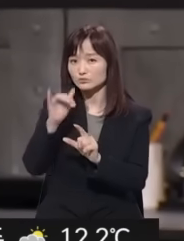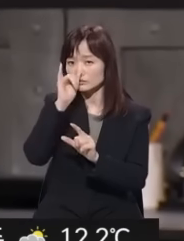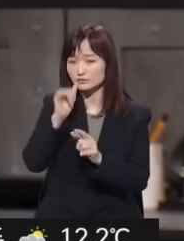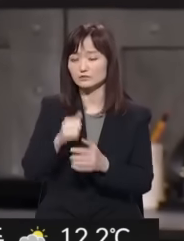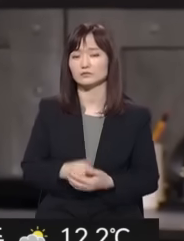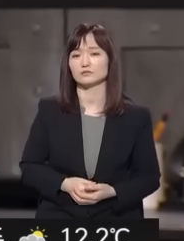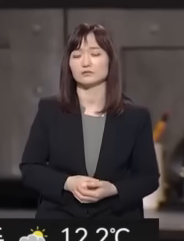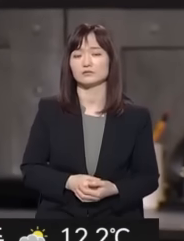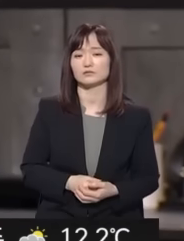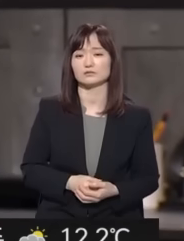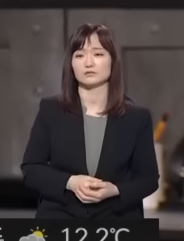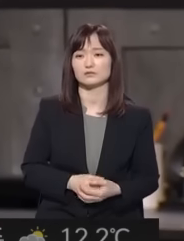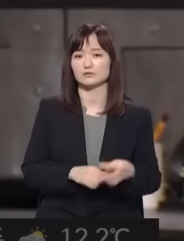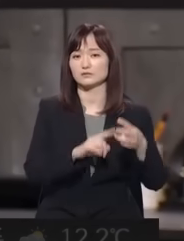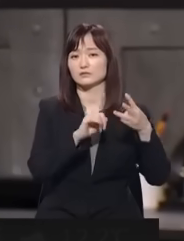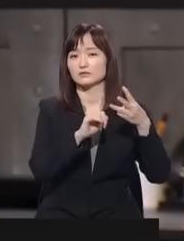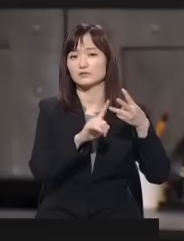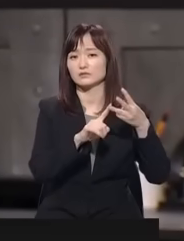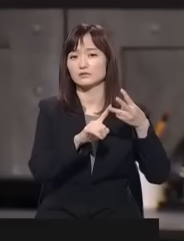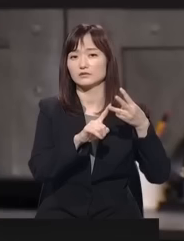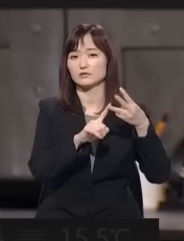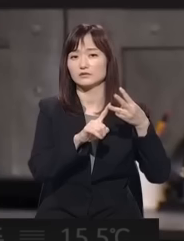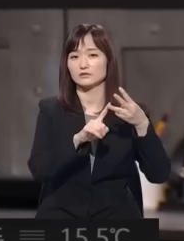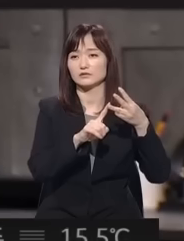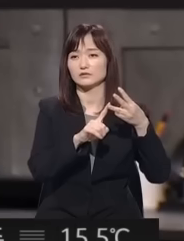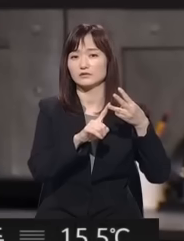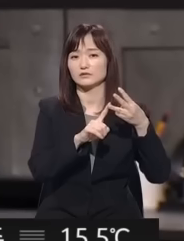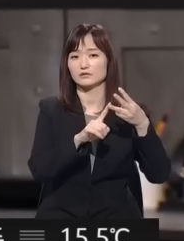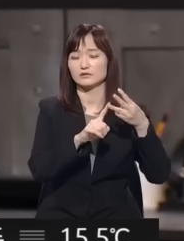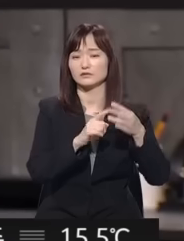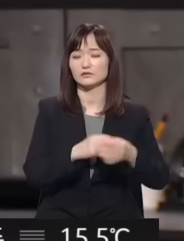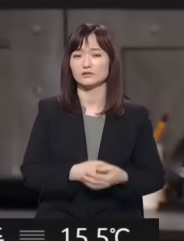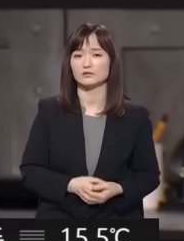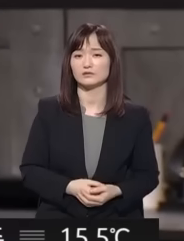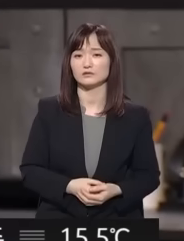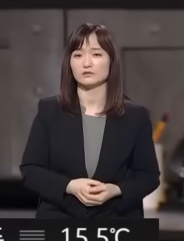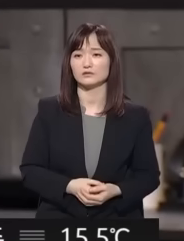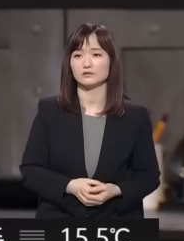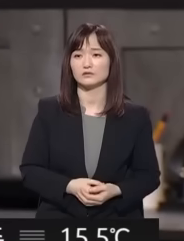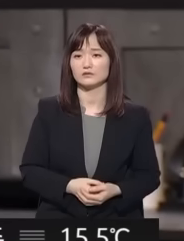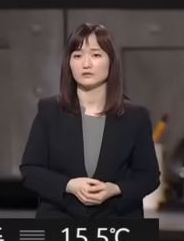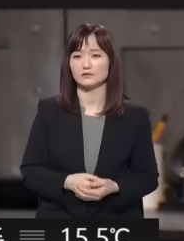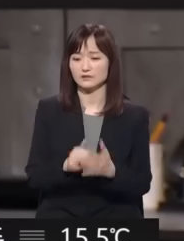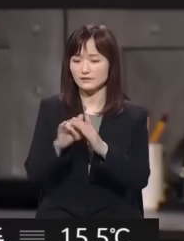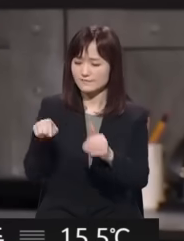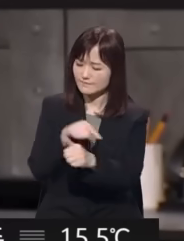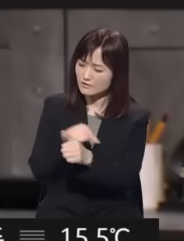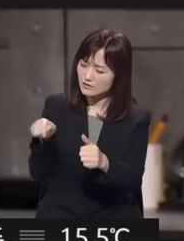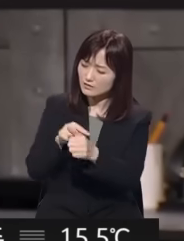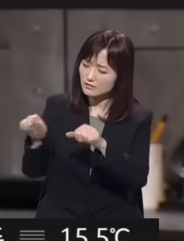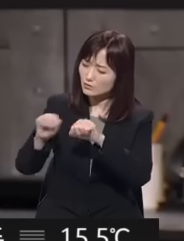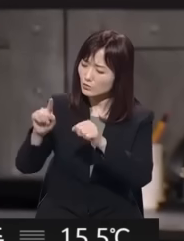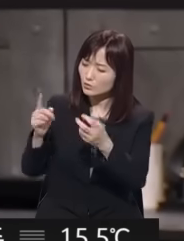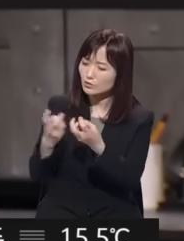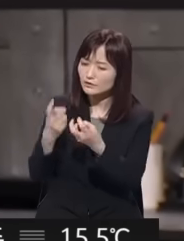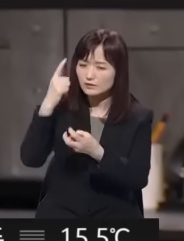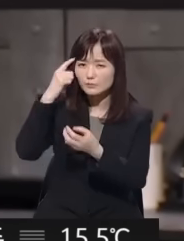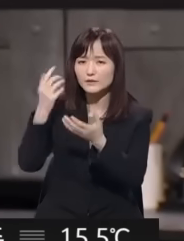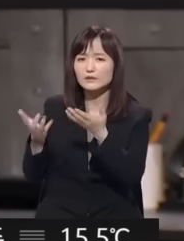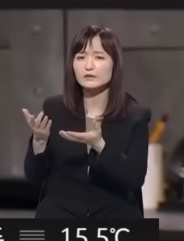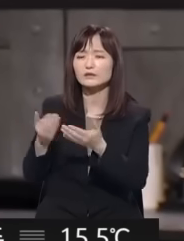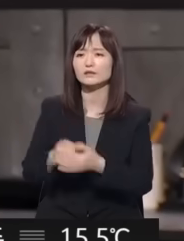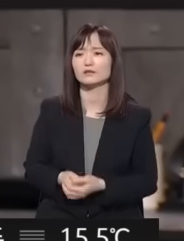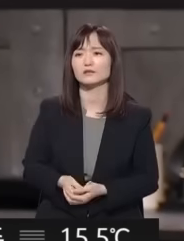마지막에 제가 이제 드리고 싶은 이야기 중에 하나는 과연 이런 경우에 있어서 이러한 행동에 대해서 우리가 어떻게 판단할 것이냐 제가 그들